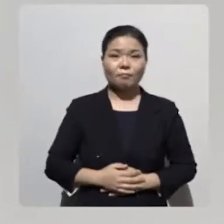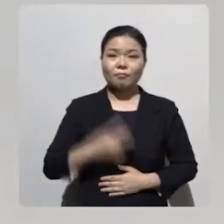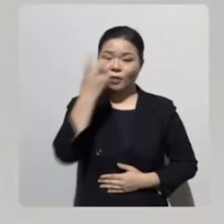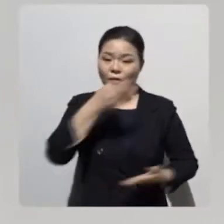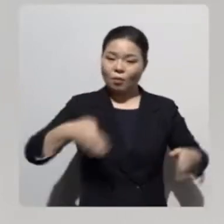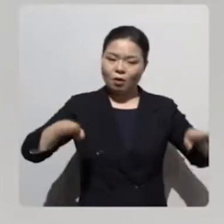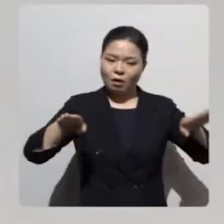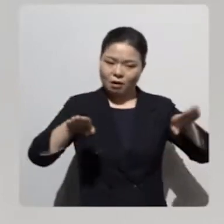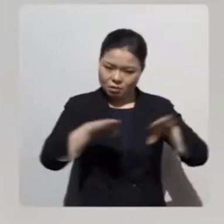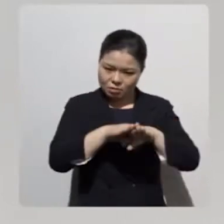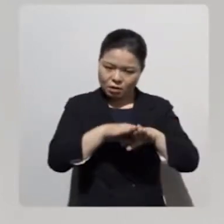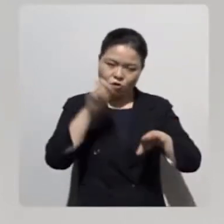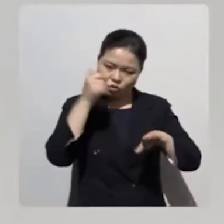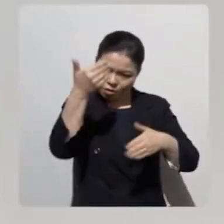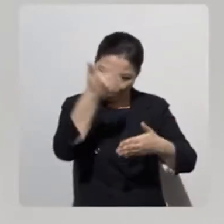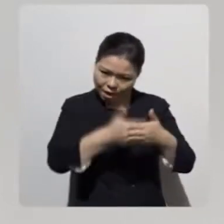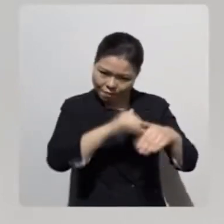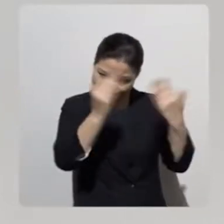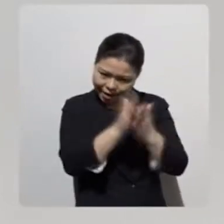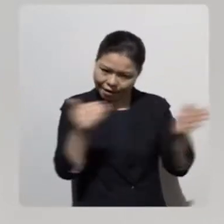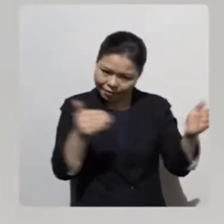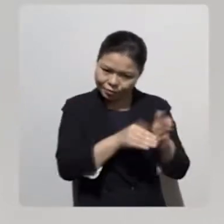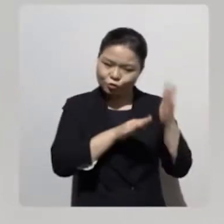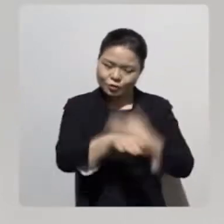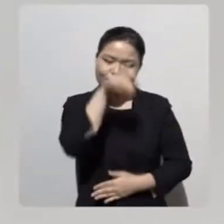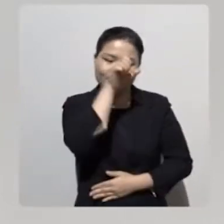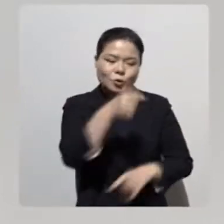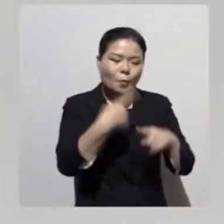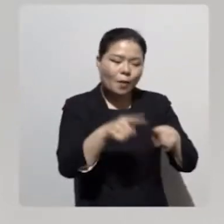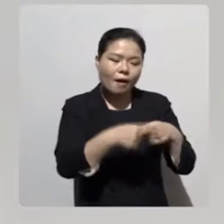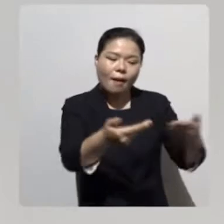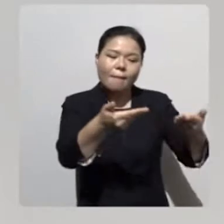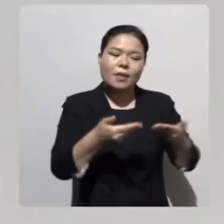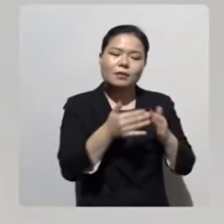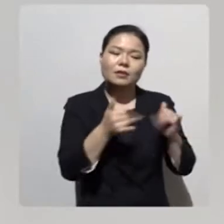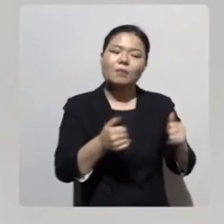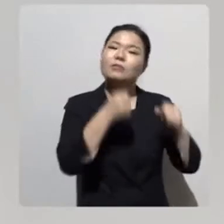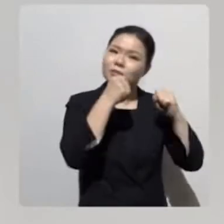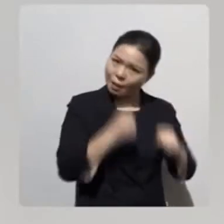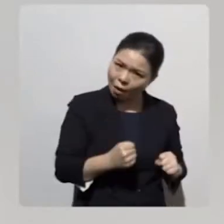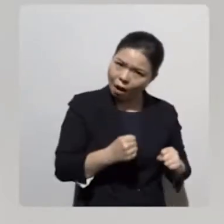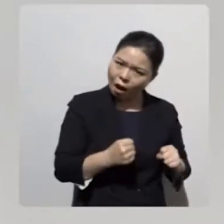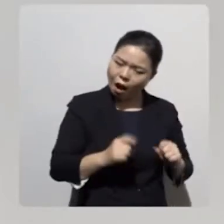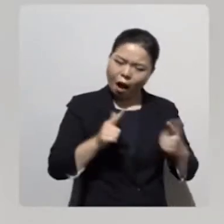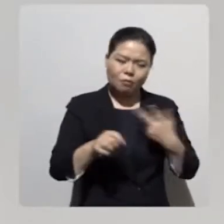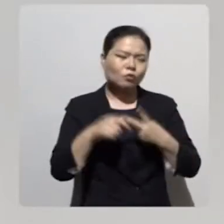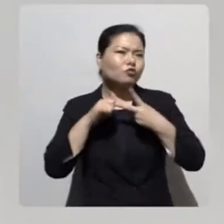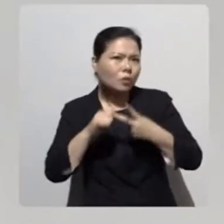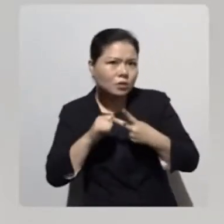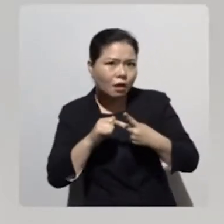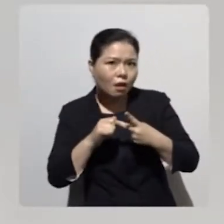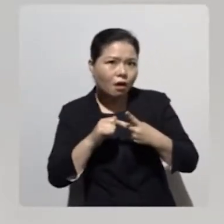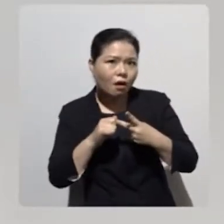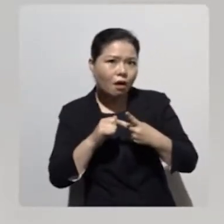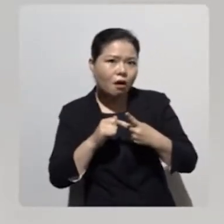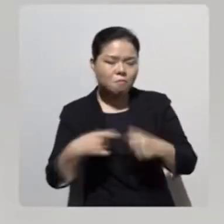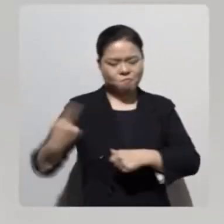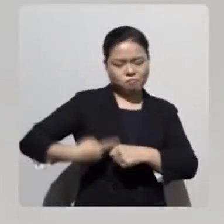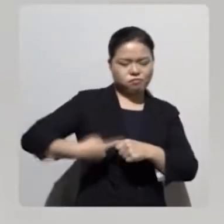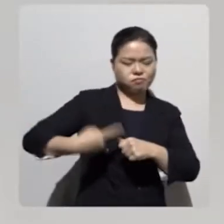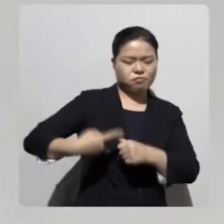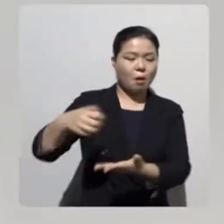감사원장의 임기를 끝까지 마치고 좋은 평판을 받는 사람으로 남느냐, 아니면